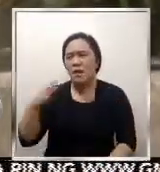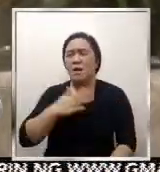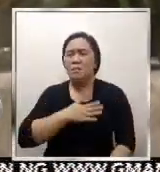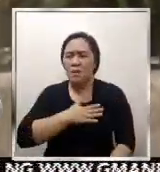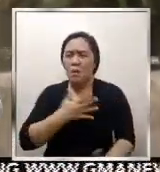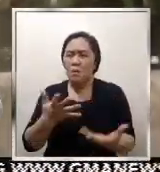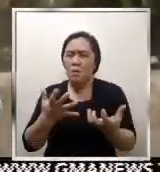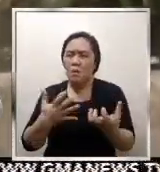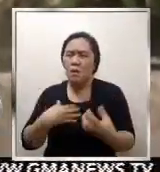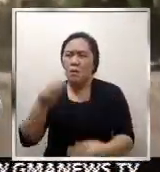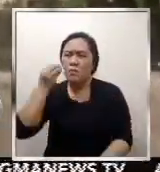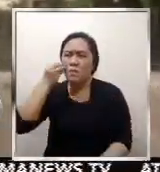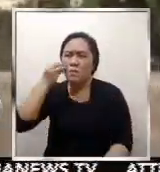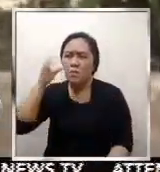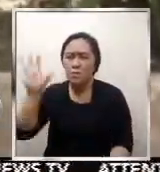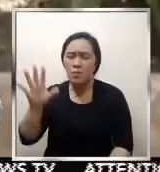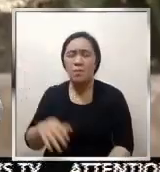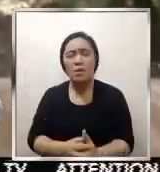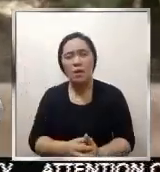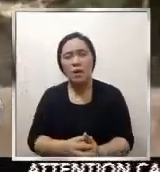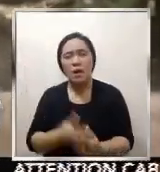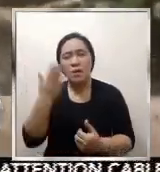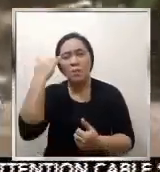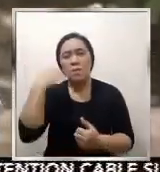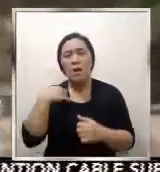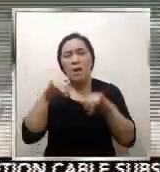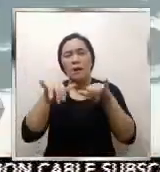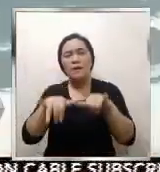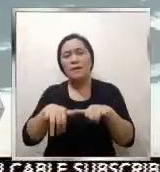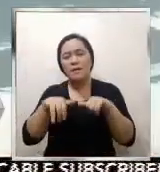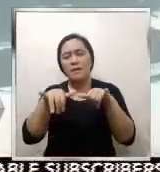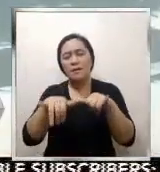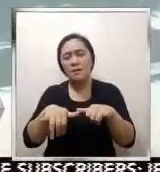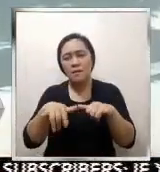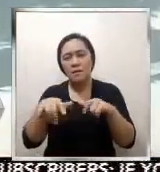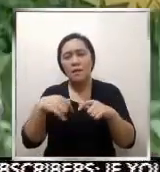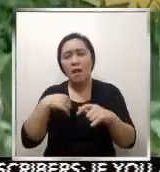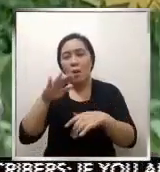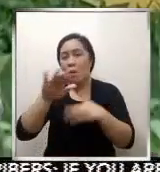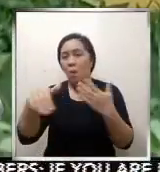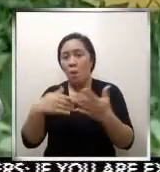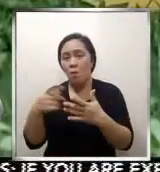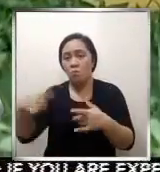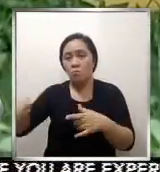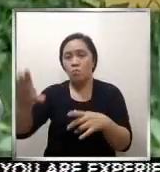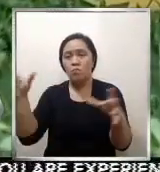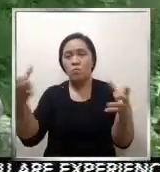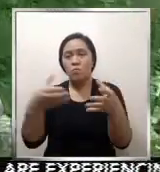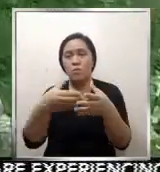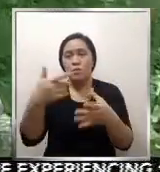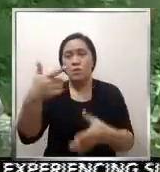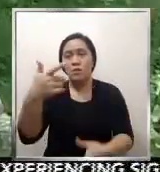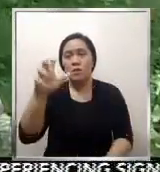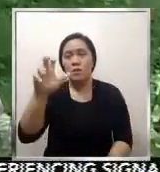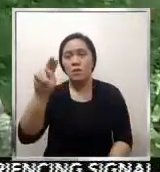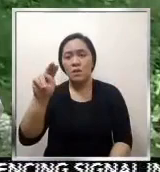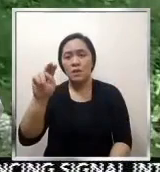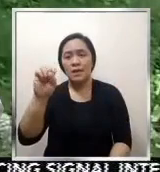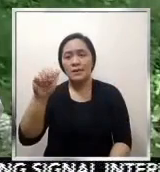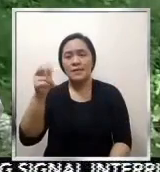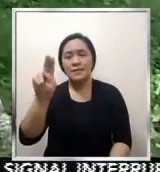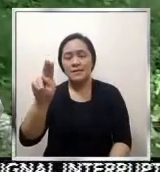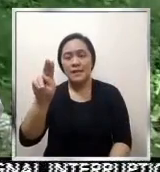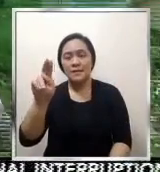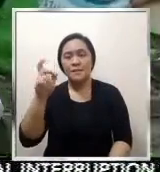Marami po kami dito. Taga GenSan po lahat. Mas maganda na ang kalagayan ng mga LSI kesa naman sa dati nilang